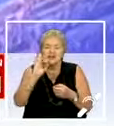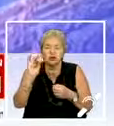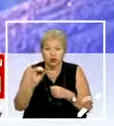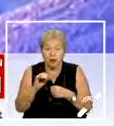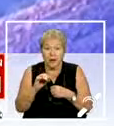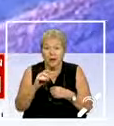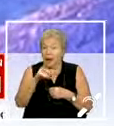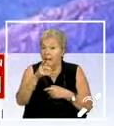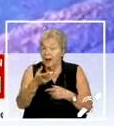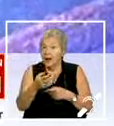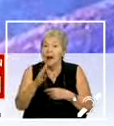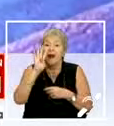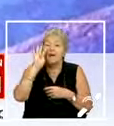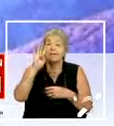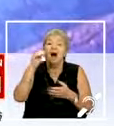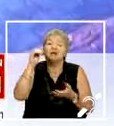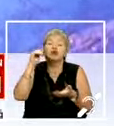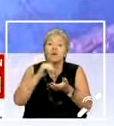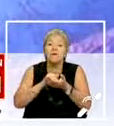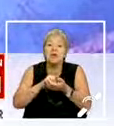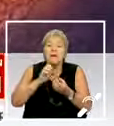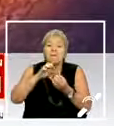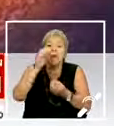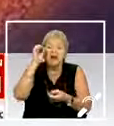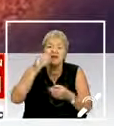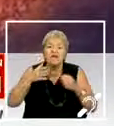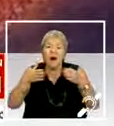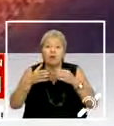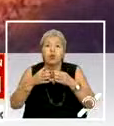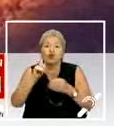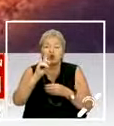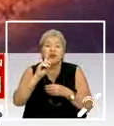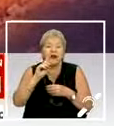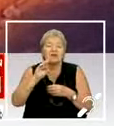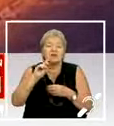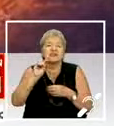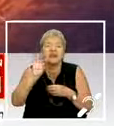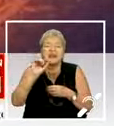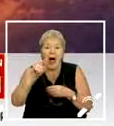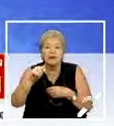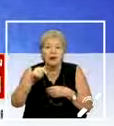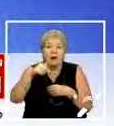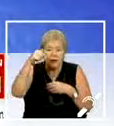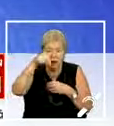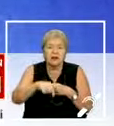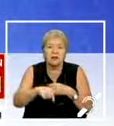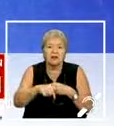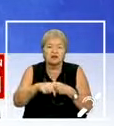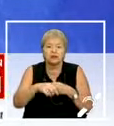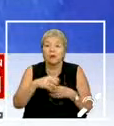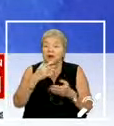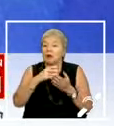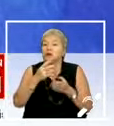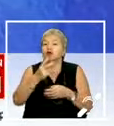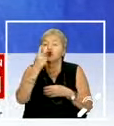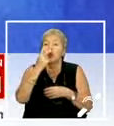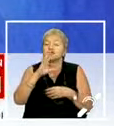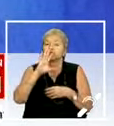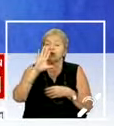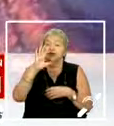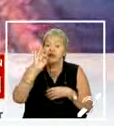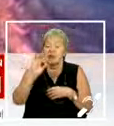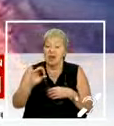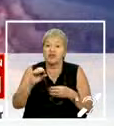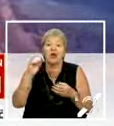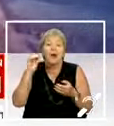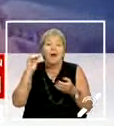este la aproape 4000 de metri pe fundul Atlanticului. O expediție organizată de compania Ocean Gate costă 250.000 de dolari și durează